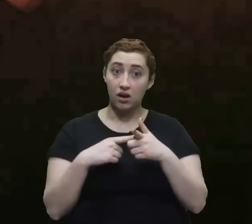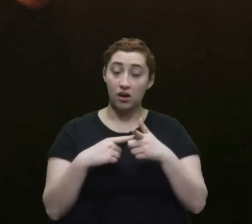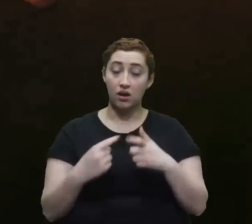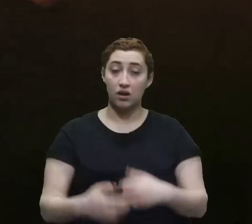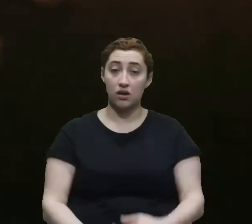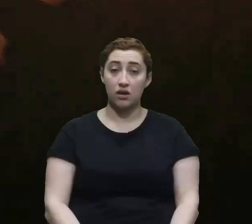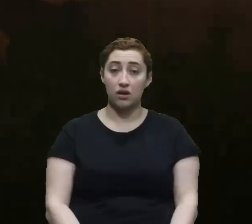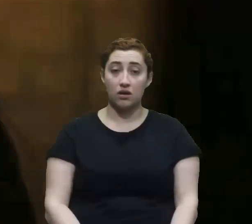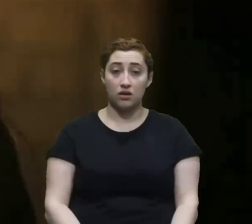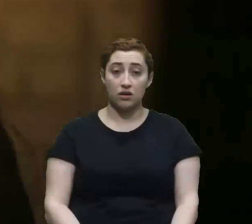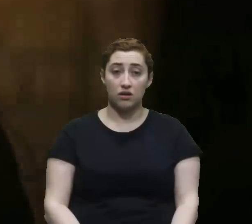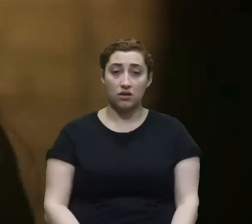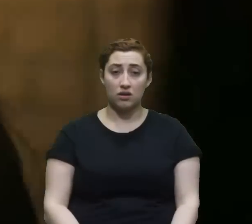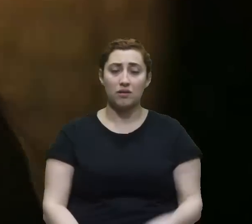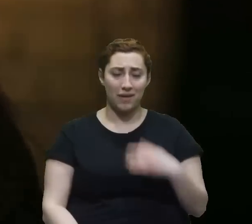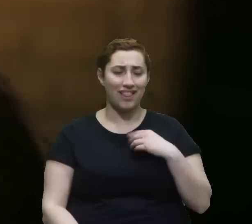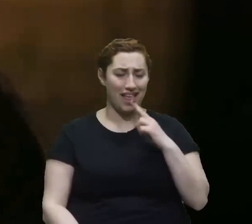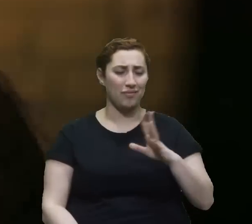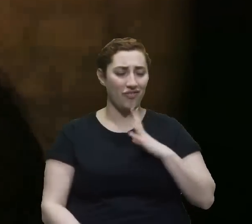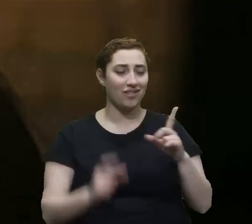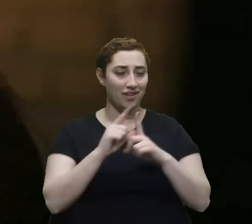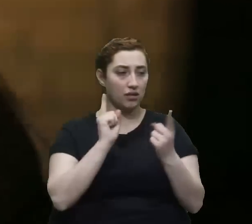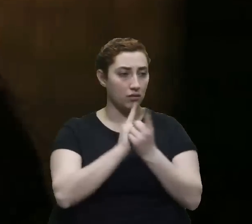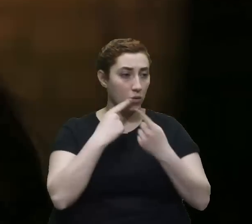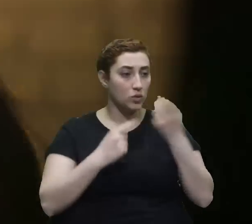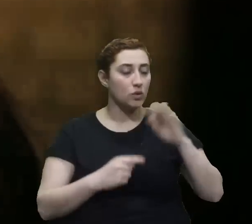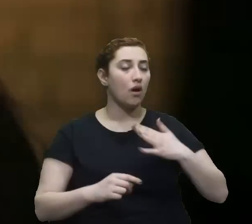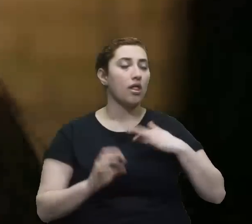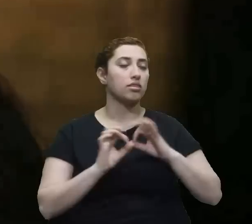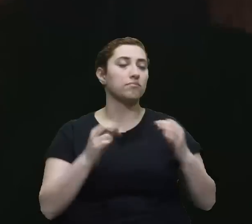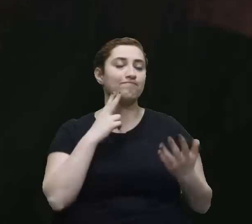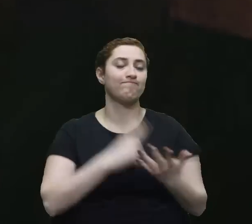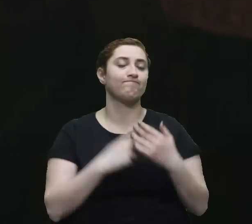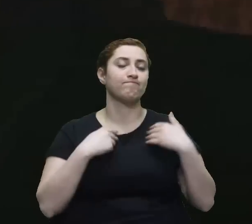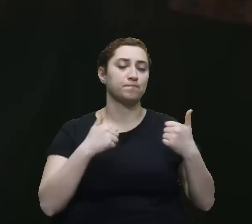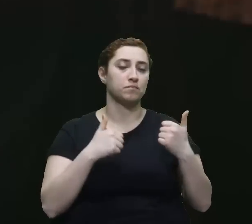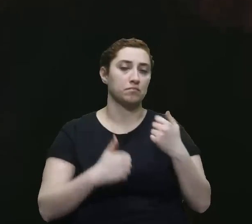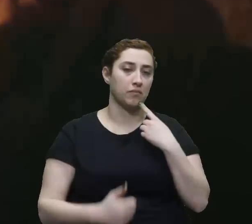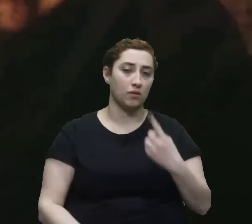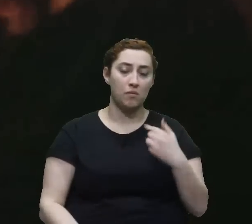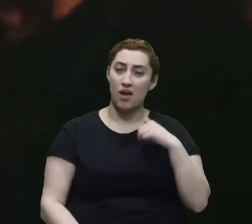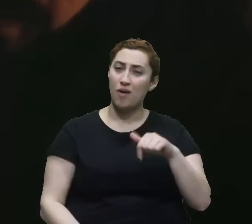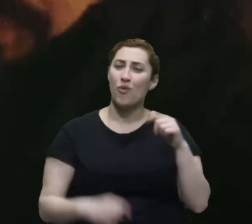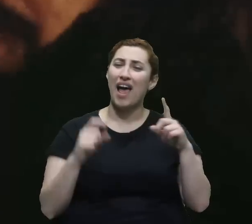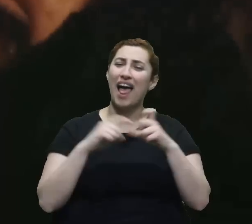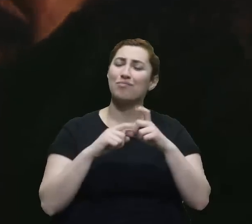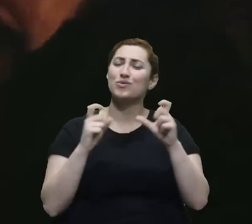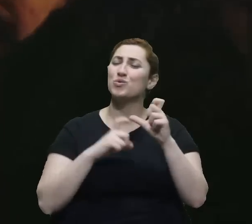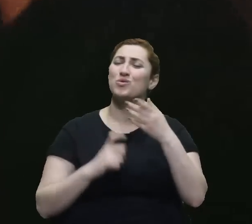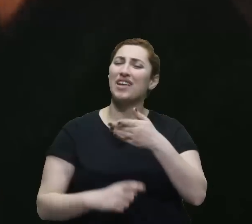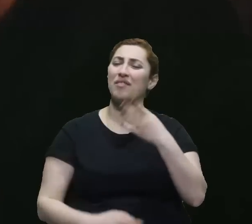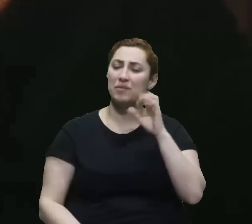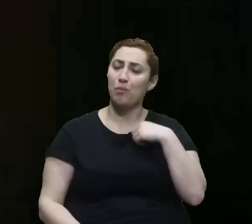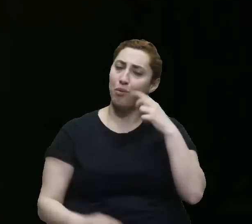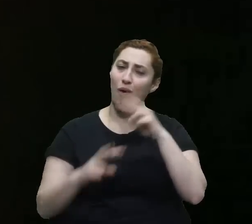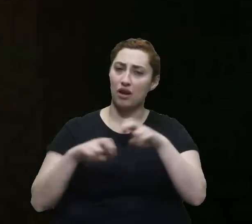de yanlarında. Zaten emindim ama dadıyla konuştuktan sonra daha da emin oldum. Ben bu Edmund Sultan mıdır nedir?